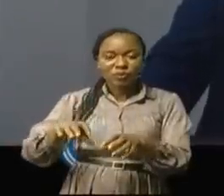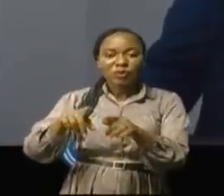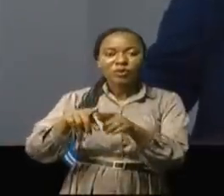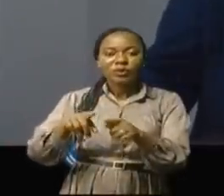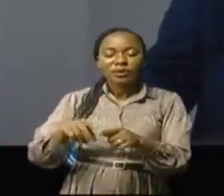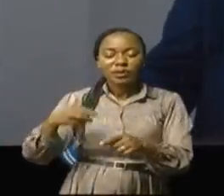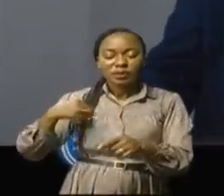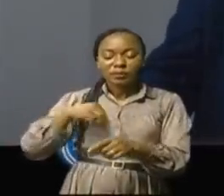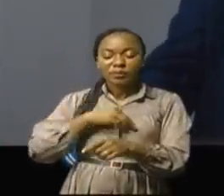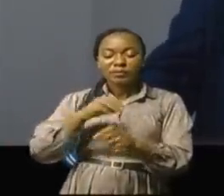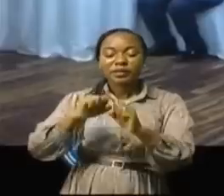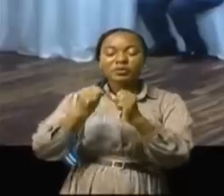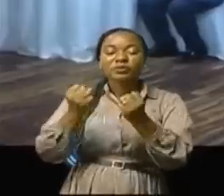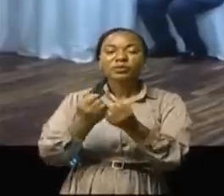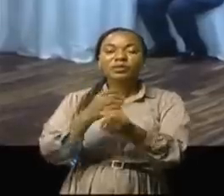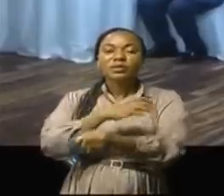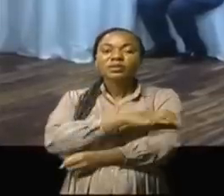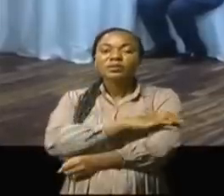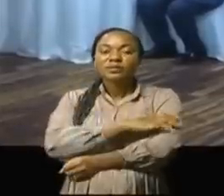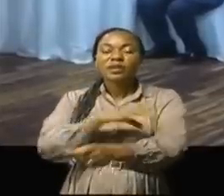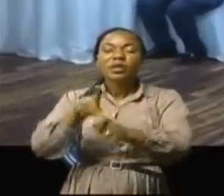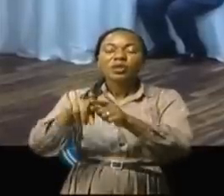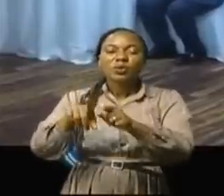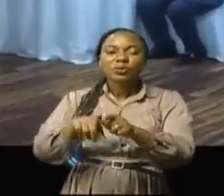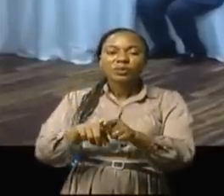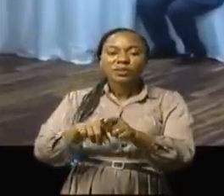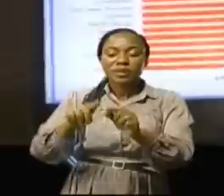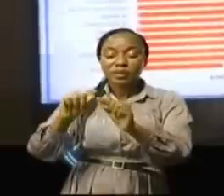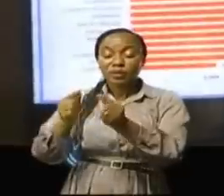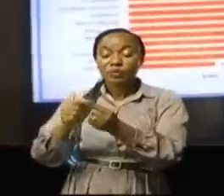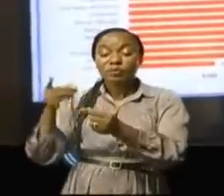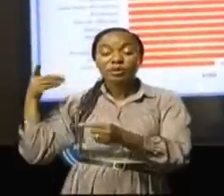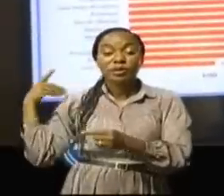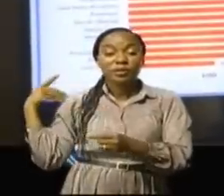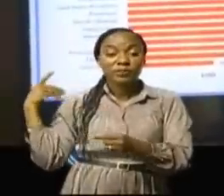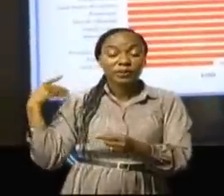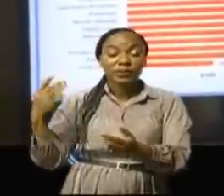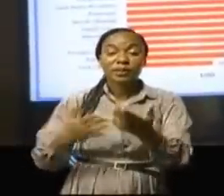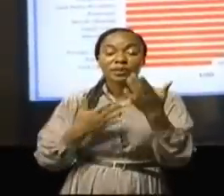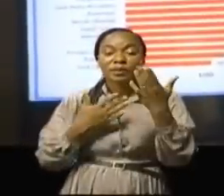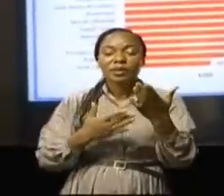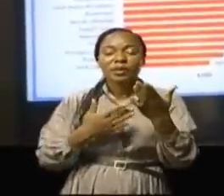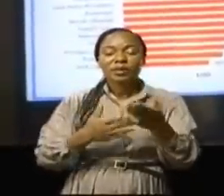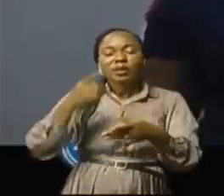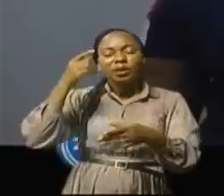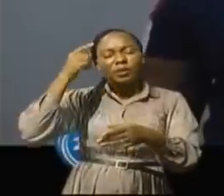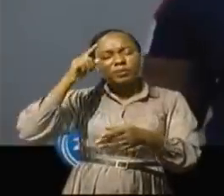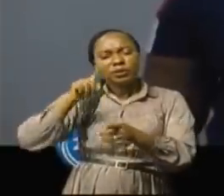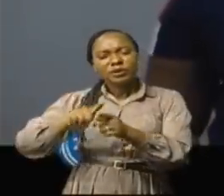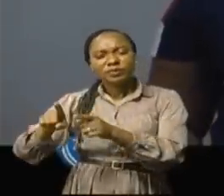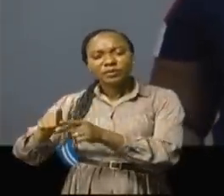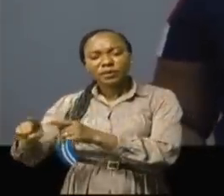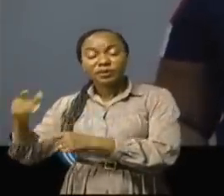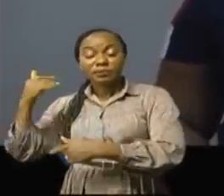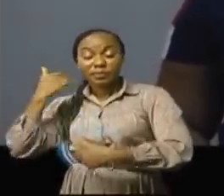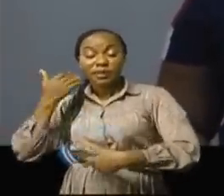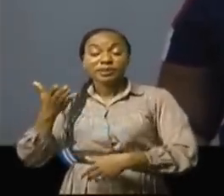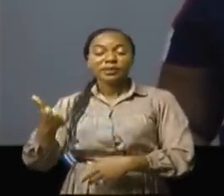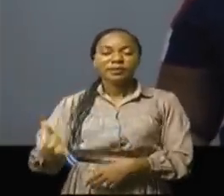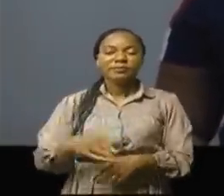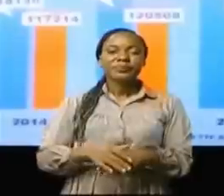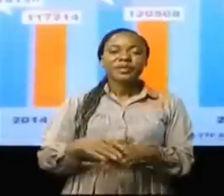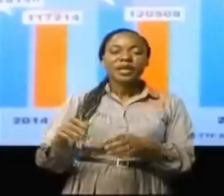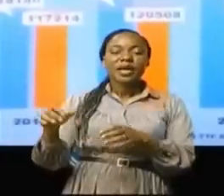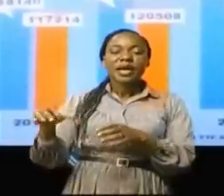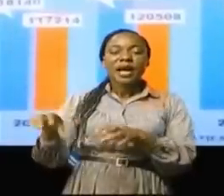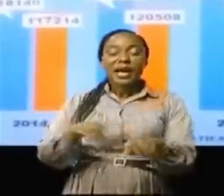membres de la société civile de ces secteurs et le caucus des députés intéressés aux questions de ces différentes pathologies. Cette activité